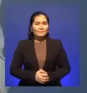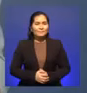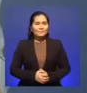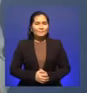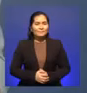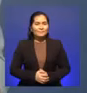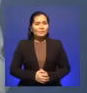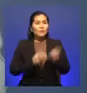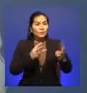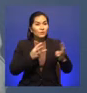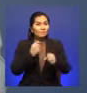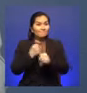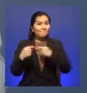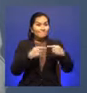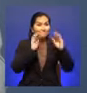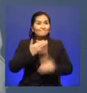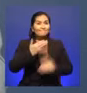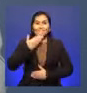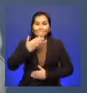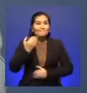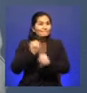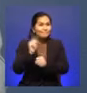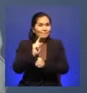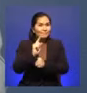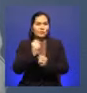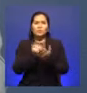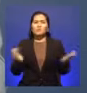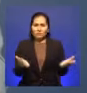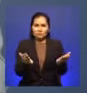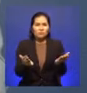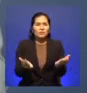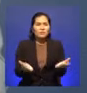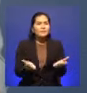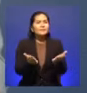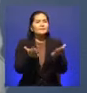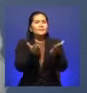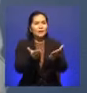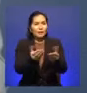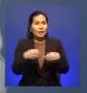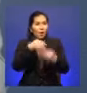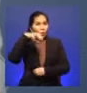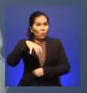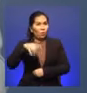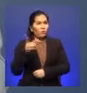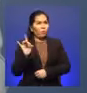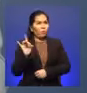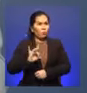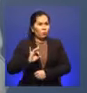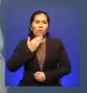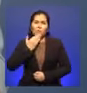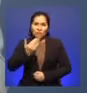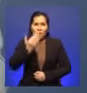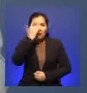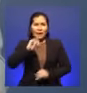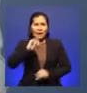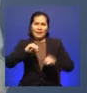ซึ่งการจะดำเนินการได้อย่างยั่งยืนเนี่ยก็คือการที่สนับสนุนส่งเสริมให้เกิดองค์กรถาวรที่จะเป็นเจ้า